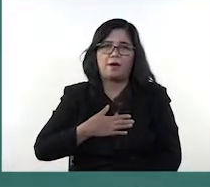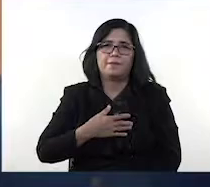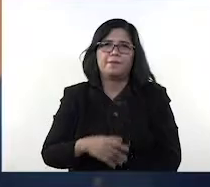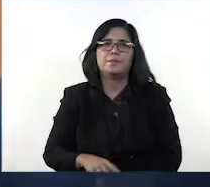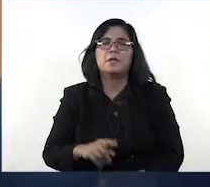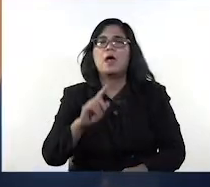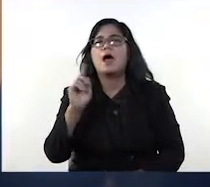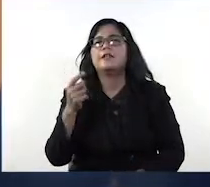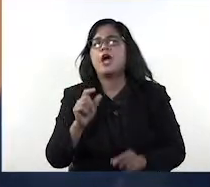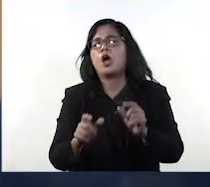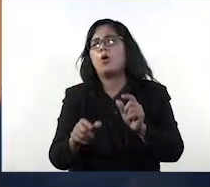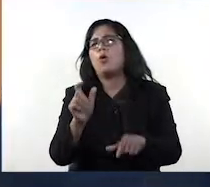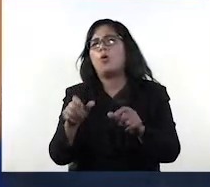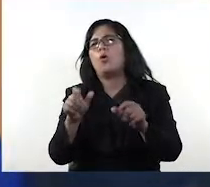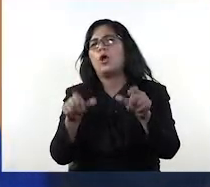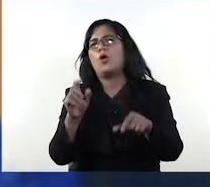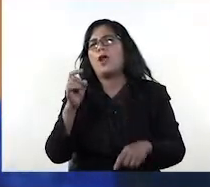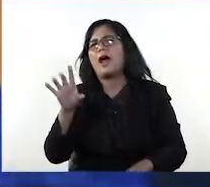tak hanya orang-orang sabar